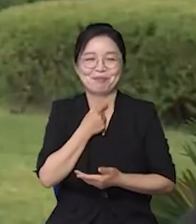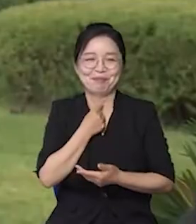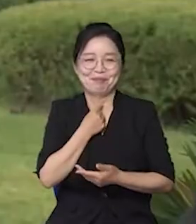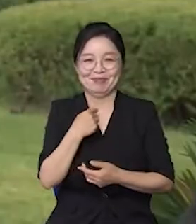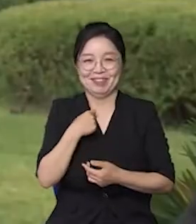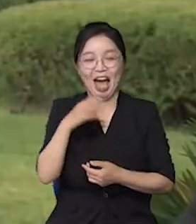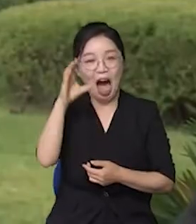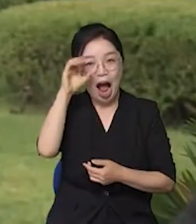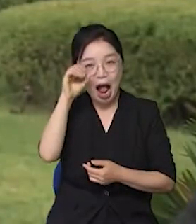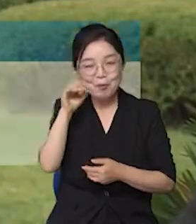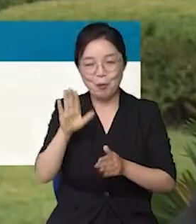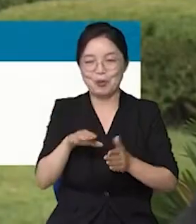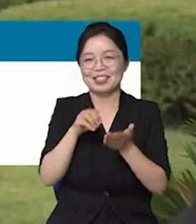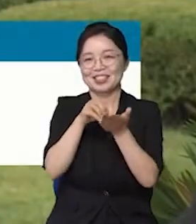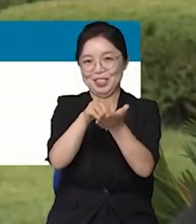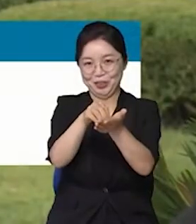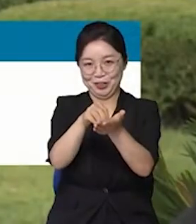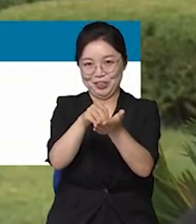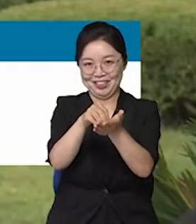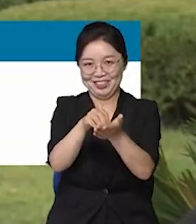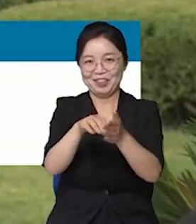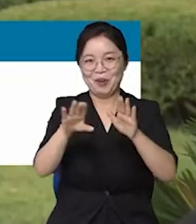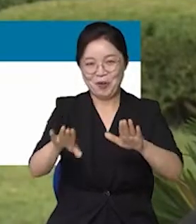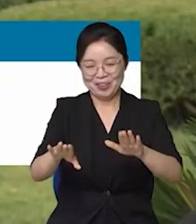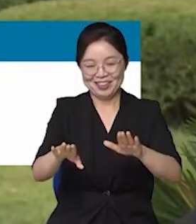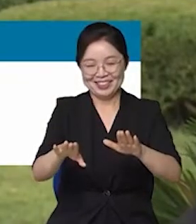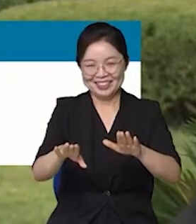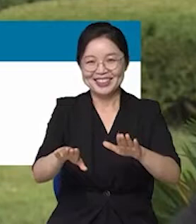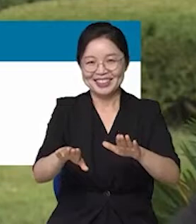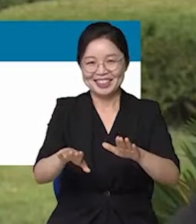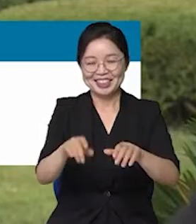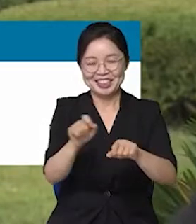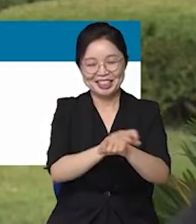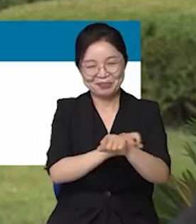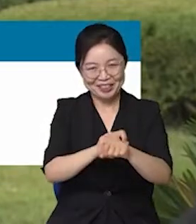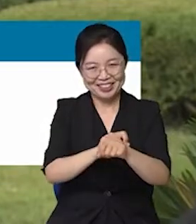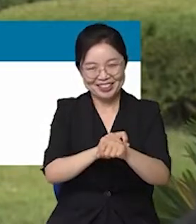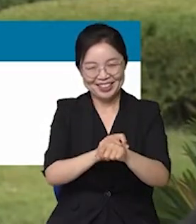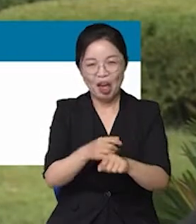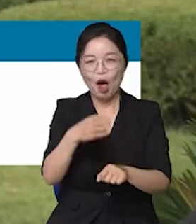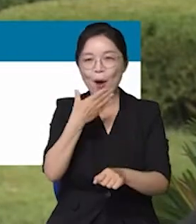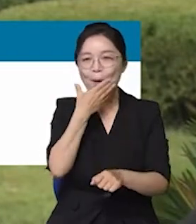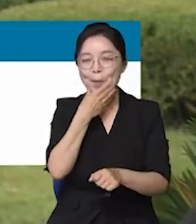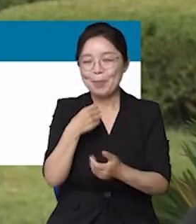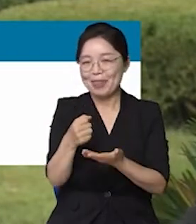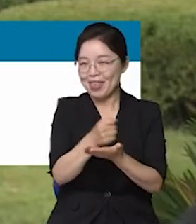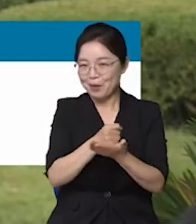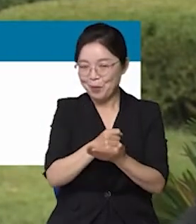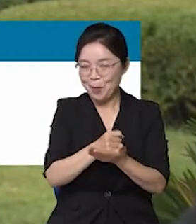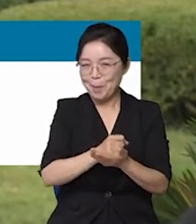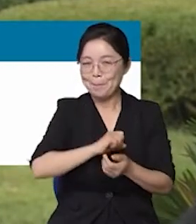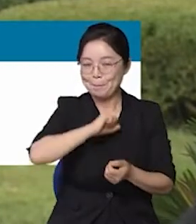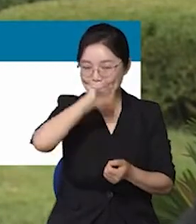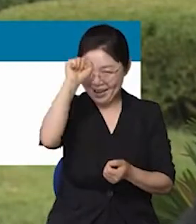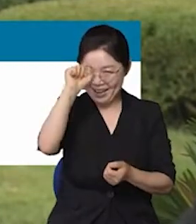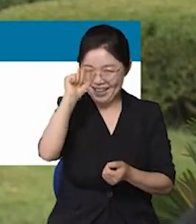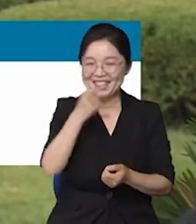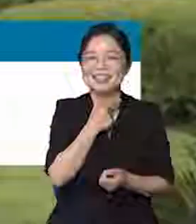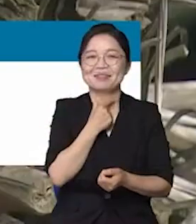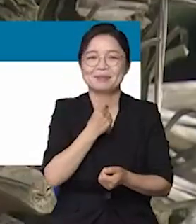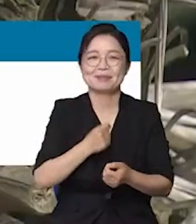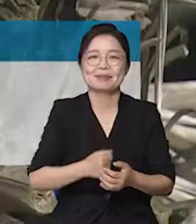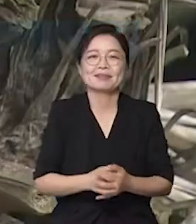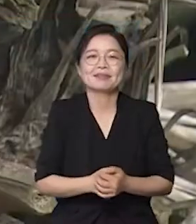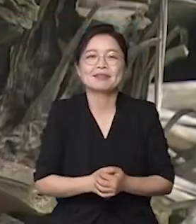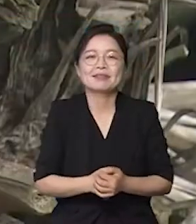제가 여기 아르바이트를 오늘 지원하러 왔거든요. 그래서 오늘 좀 여기 행운이 좀 돼가지고 아르바이트 지원에 합격했으면